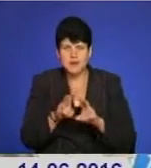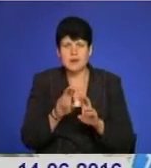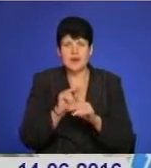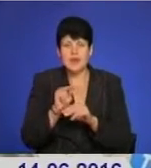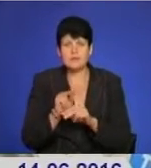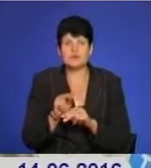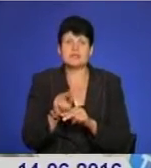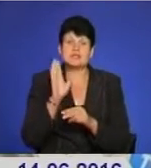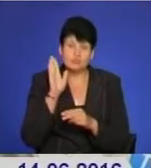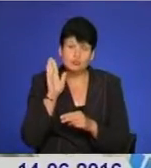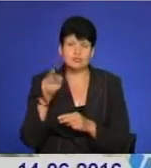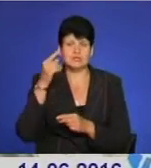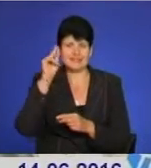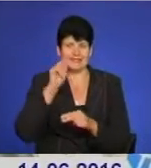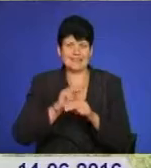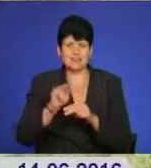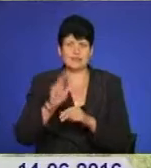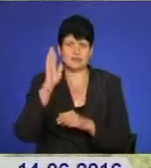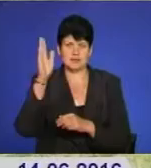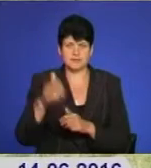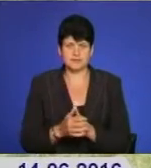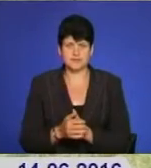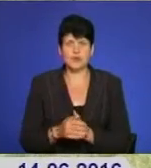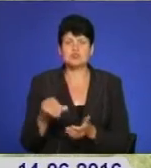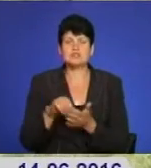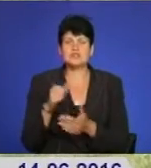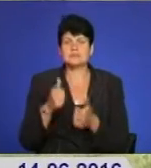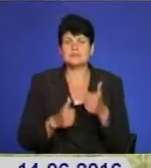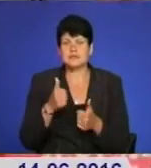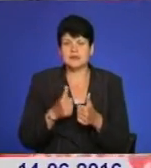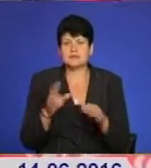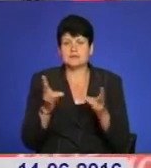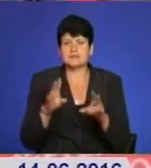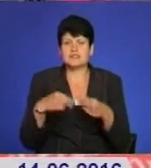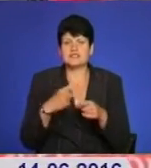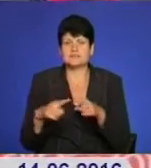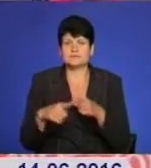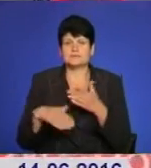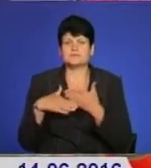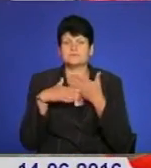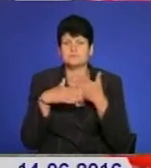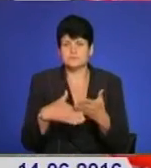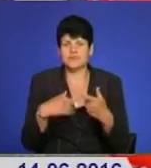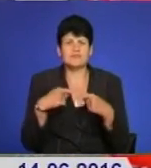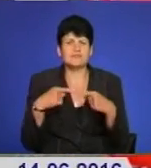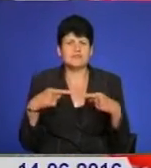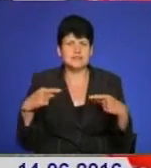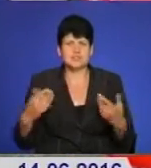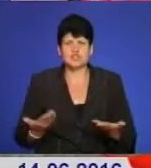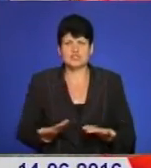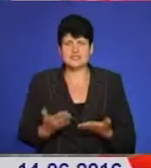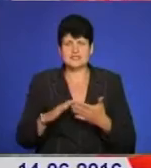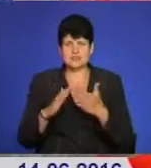це стане навчанням подальшому. Учасникам змагань довелося надавати екстрену медичну допомогу у різноманітних